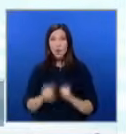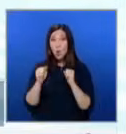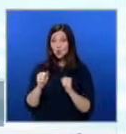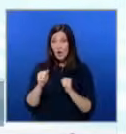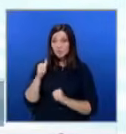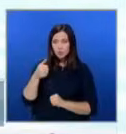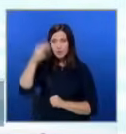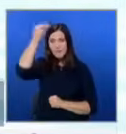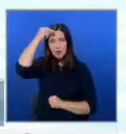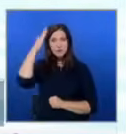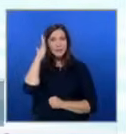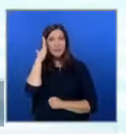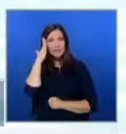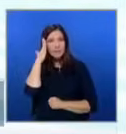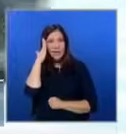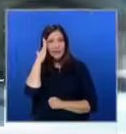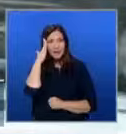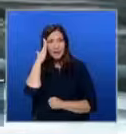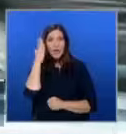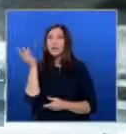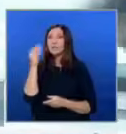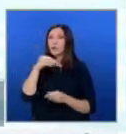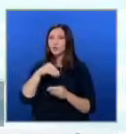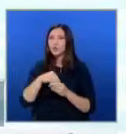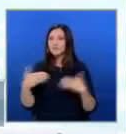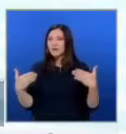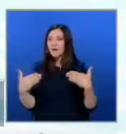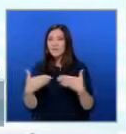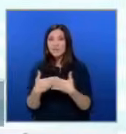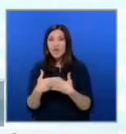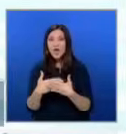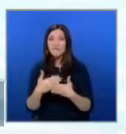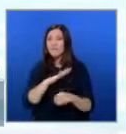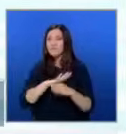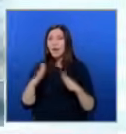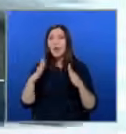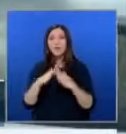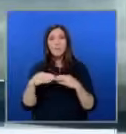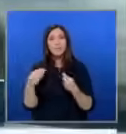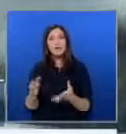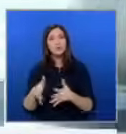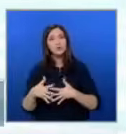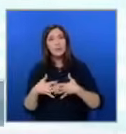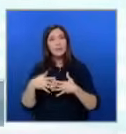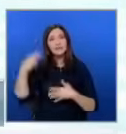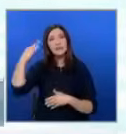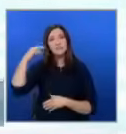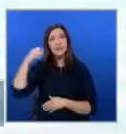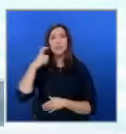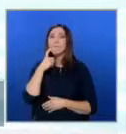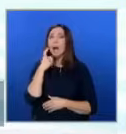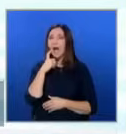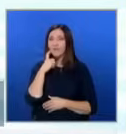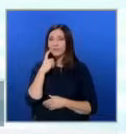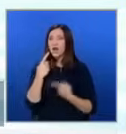Очаква се утре българският премиер да участва в вечеря в Белия дом, давана от американския президент Джо